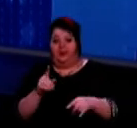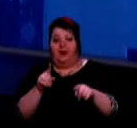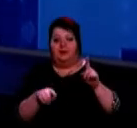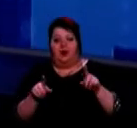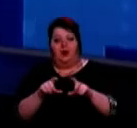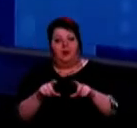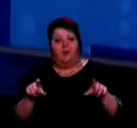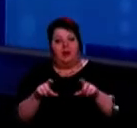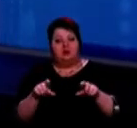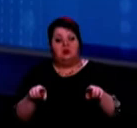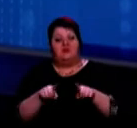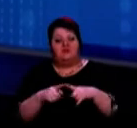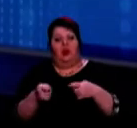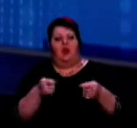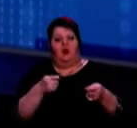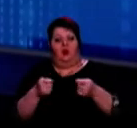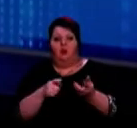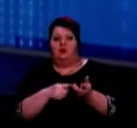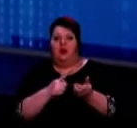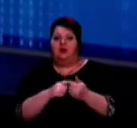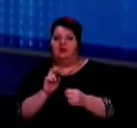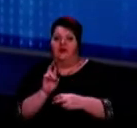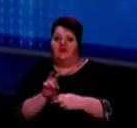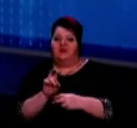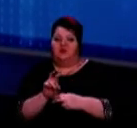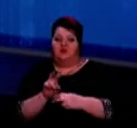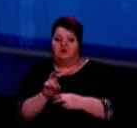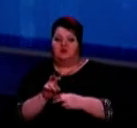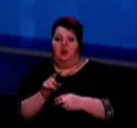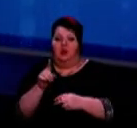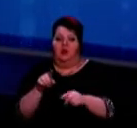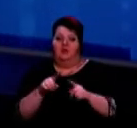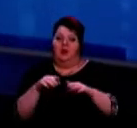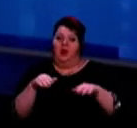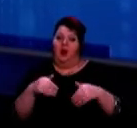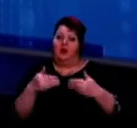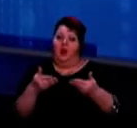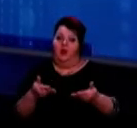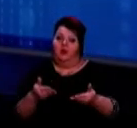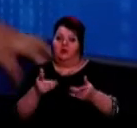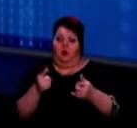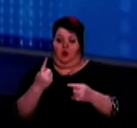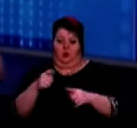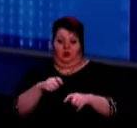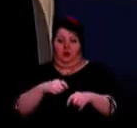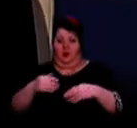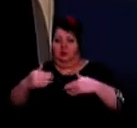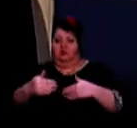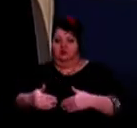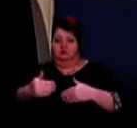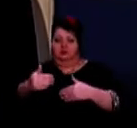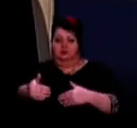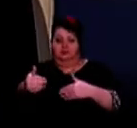магазини на сьогоднішній день все-таки регулюють кількість відвідувачів, так, їм це рекомендують, щоб на квадратний метр була отака-то